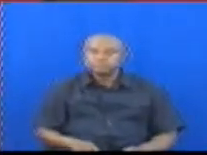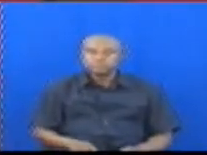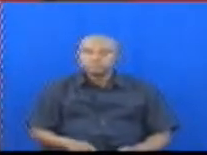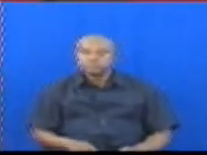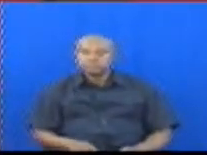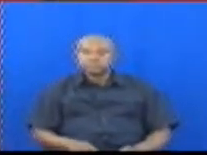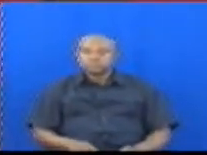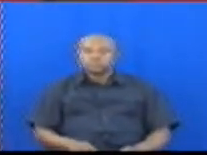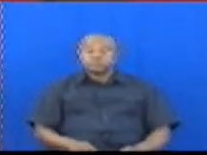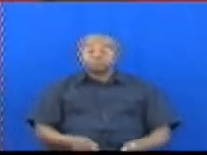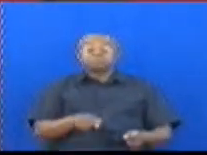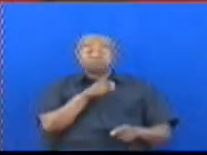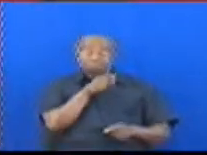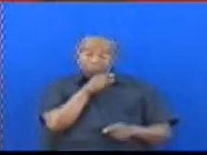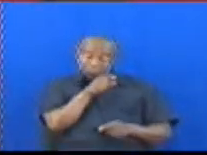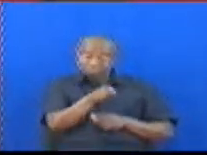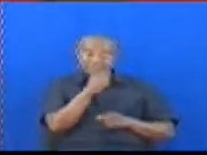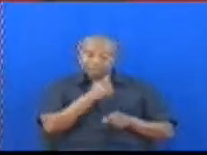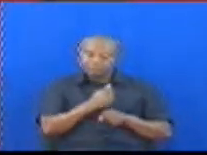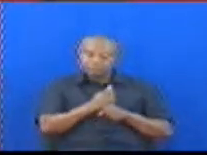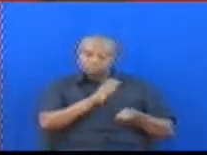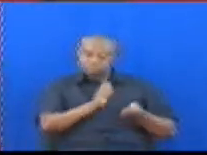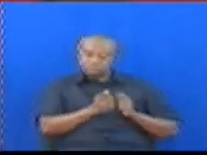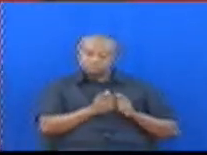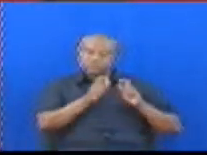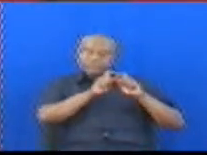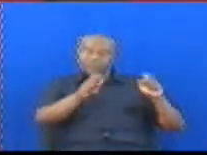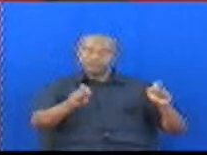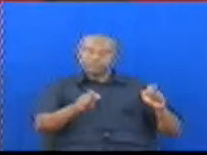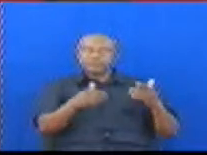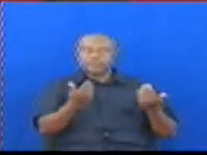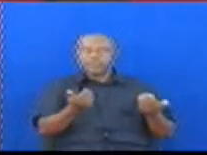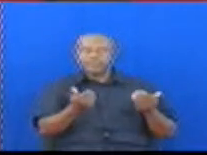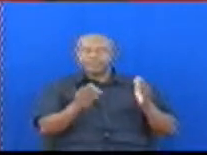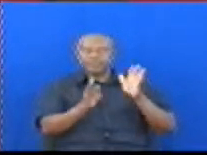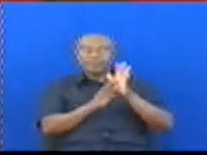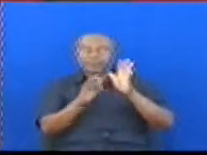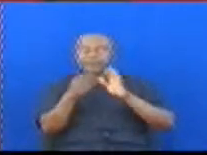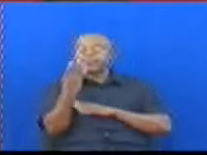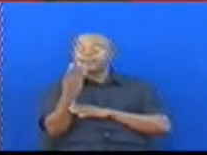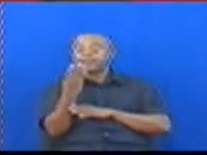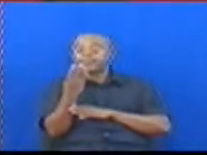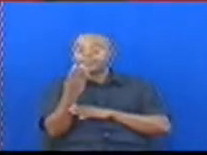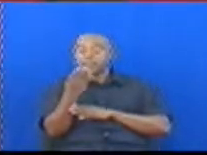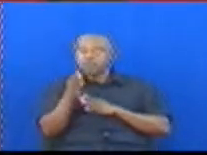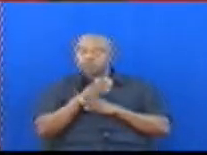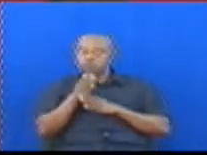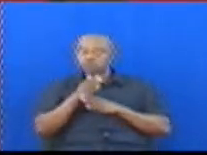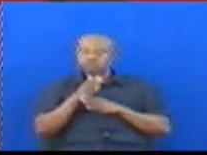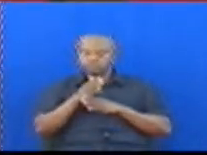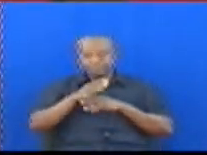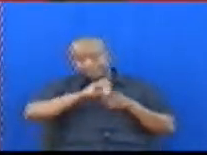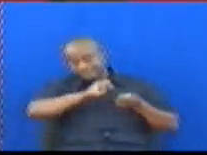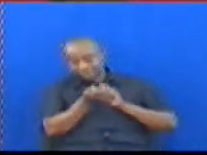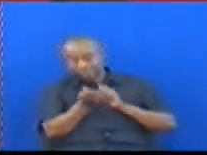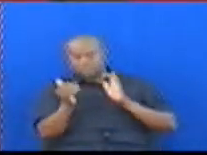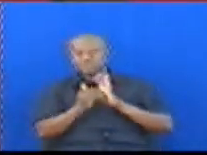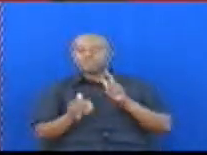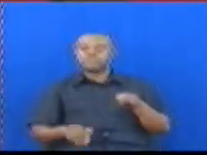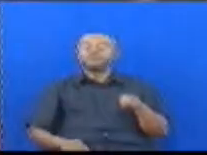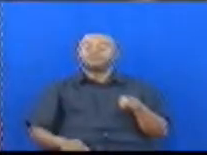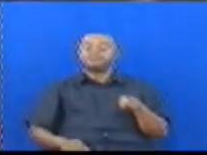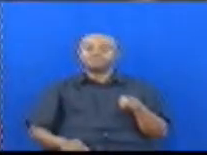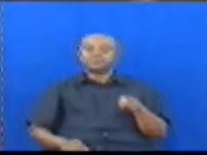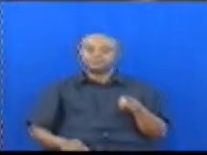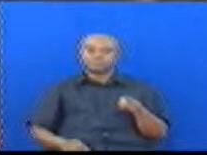inaenda kufanya marekebisho ya kifungu cha 84 cha sheria tafsiri ya sheria, yani the Interpretation of Laws